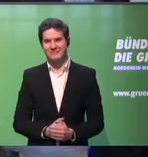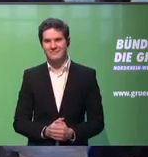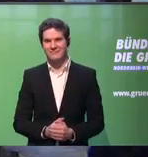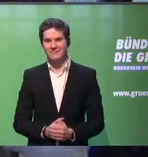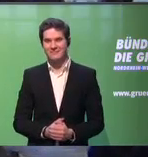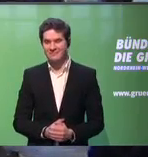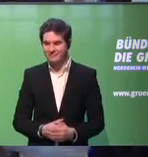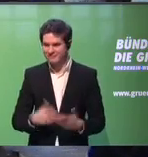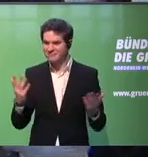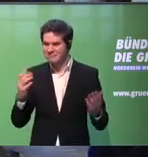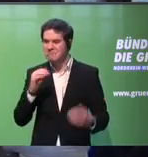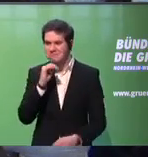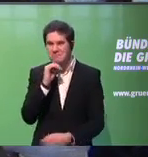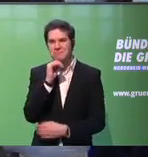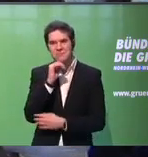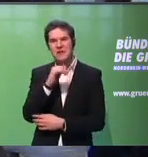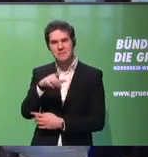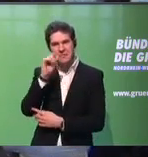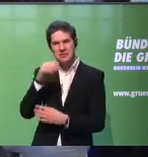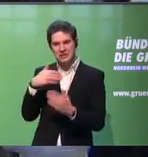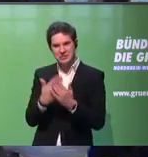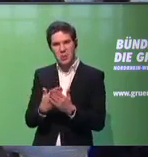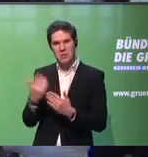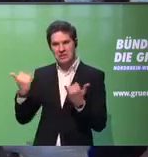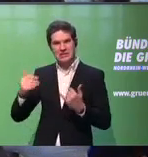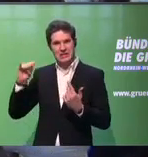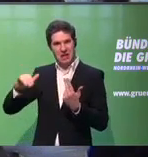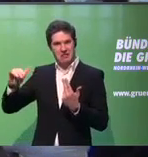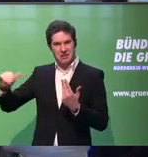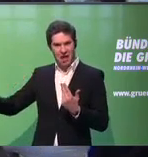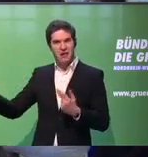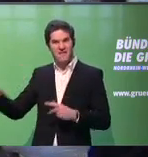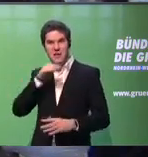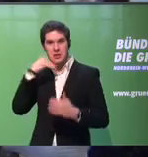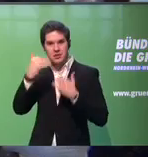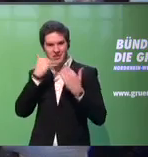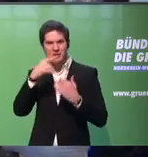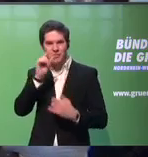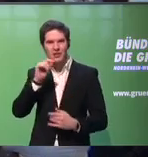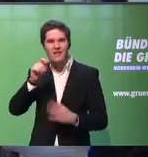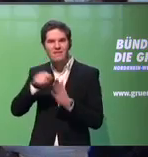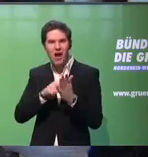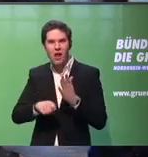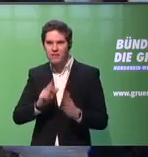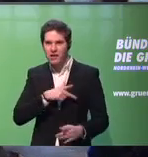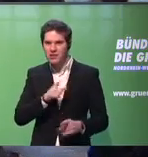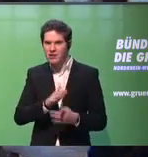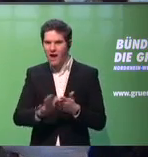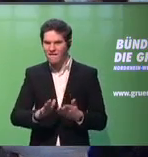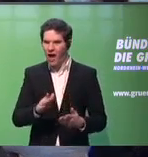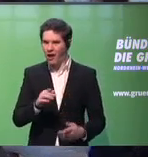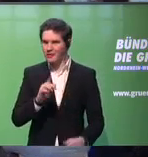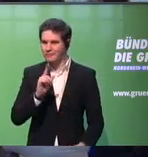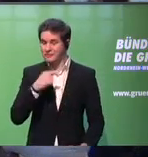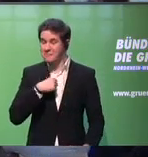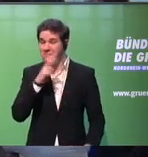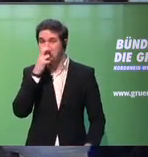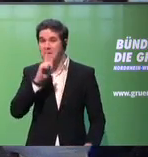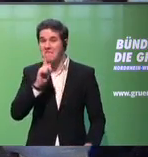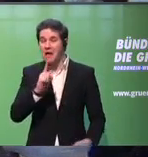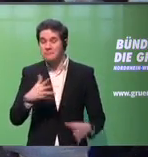ich würde mal sagen, das macht die Wahl jetzt sehr, sehr schwer und spannend. Wir haben viel von euch erfahren. Ihr wart